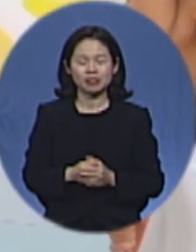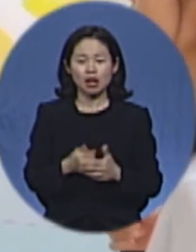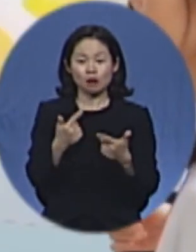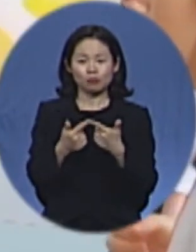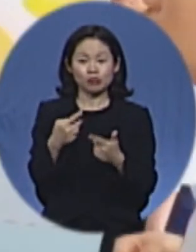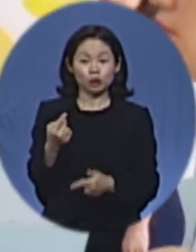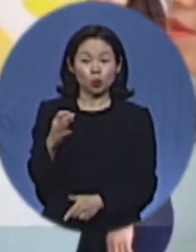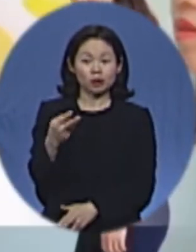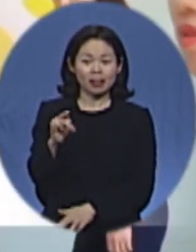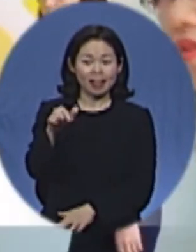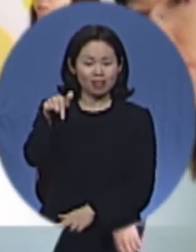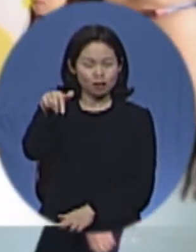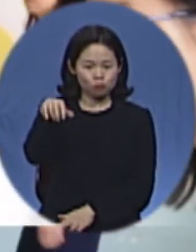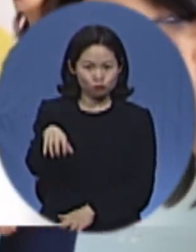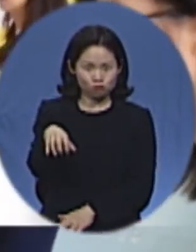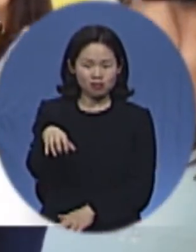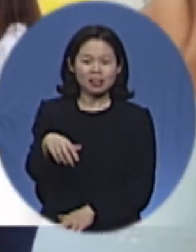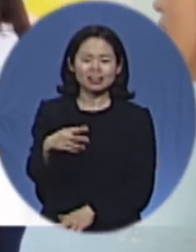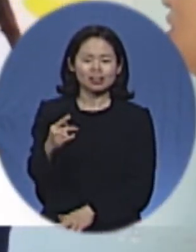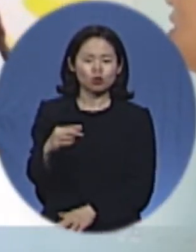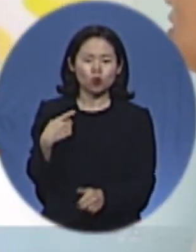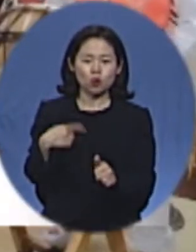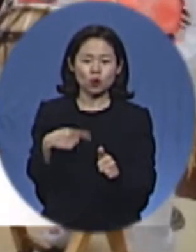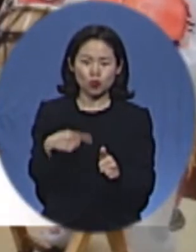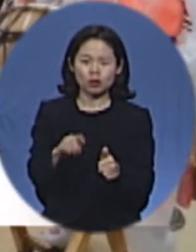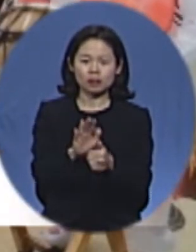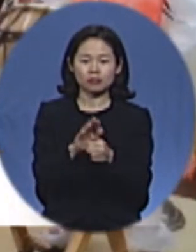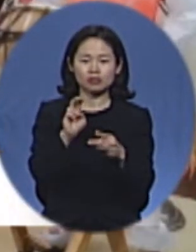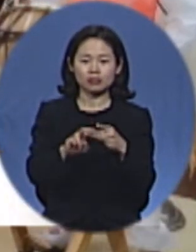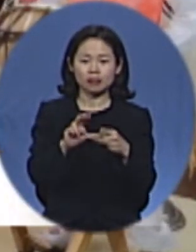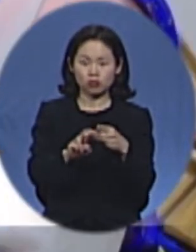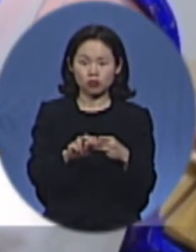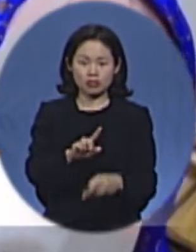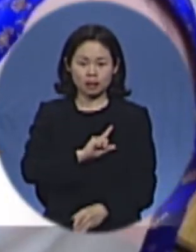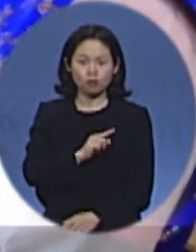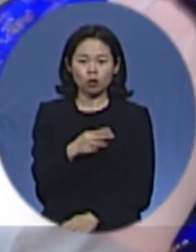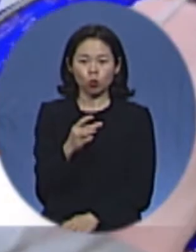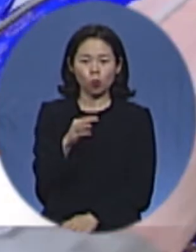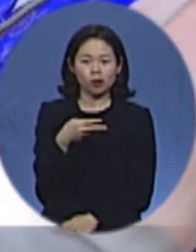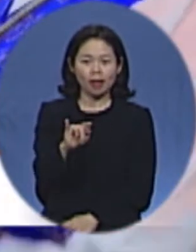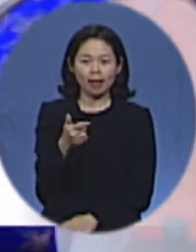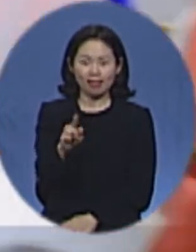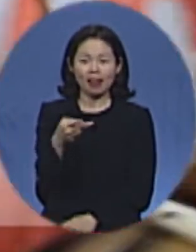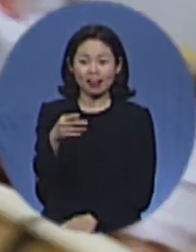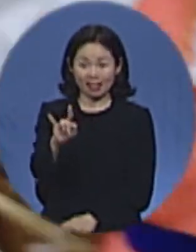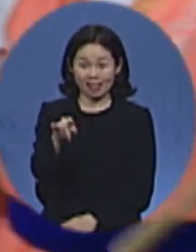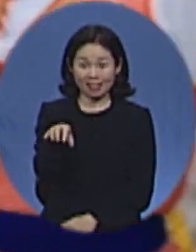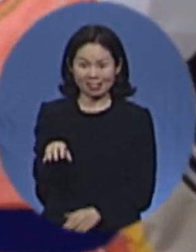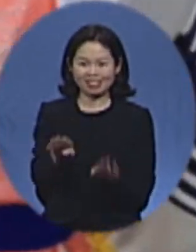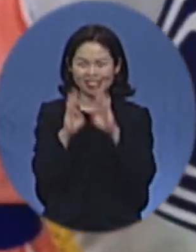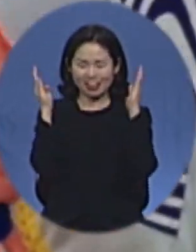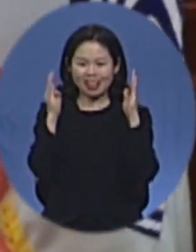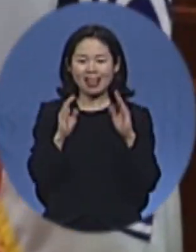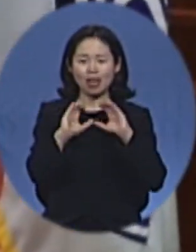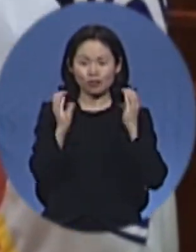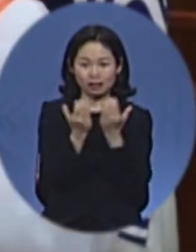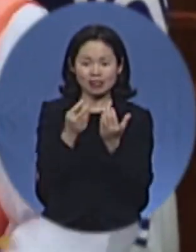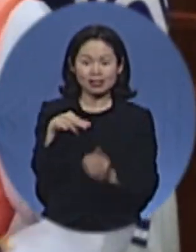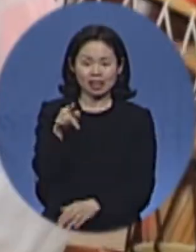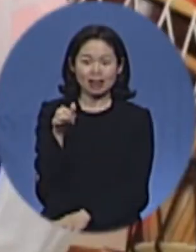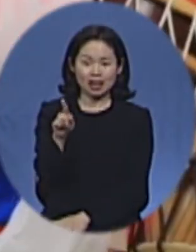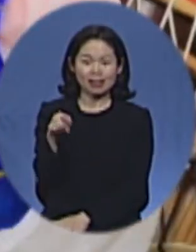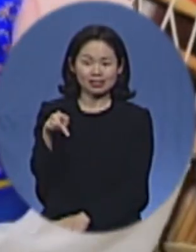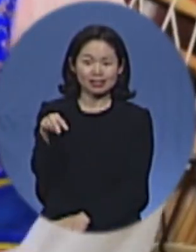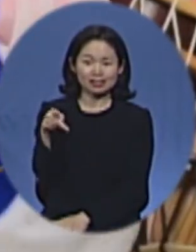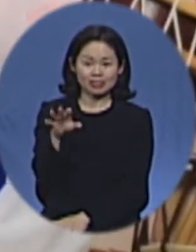부산 동래구에서 진로교육지원센터 동래 나래가 개소했습니다. 이번 개소는 해운대, 사하, 사상 등에